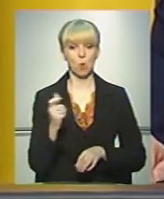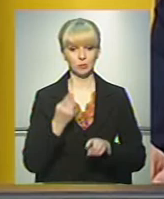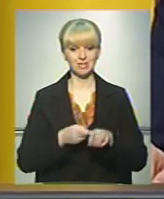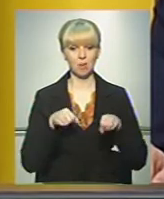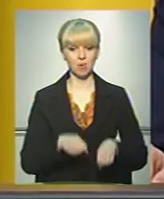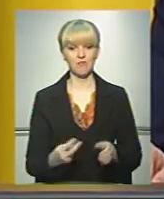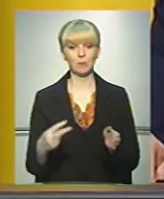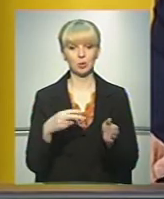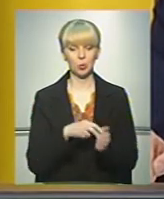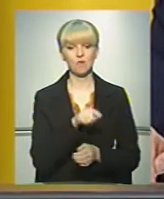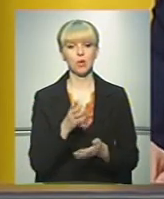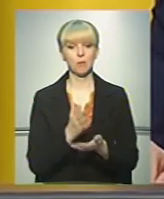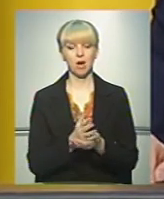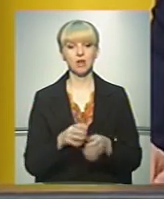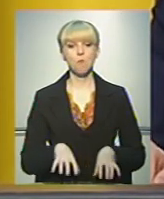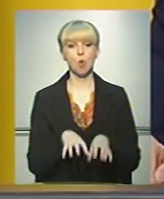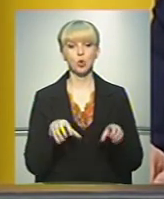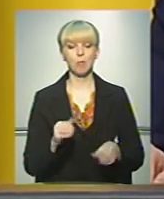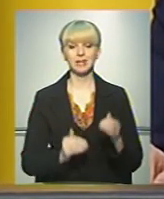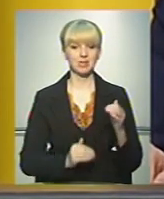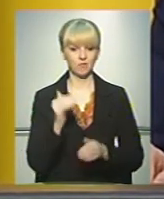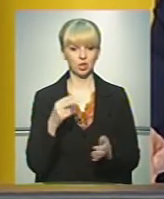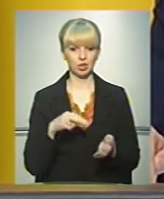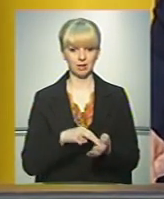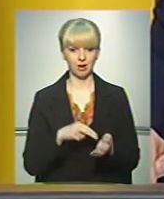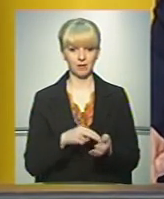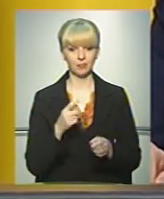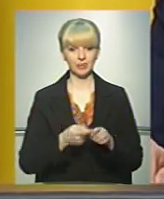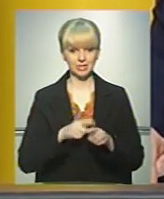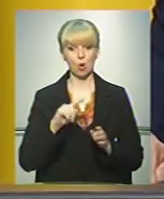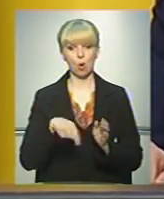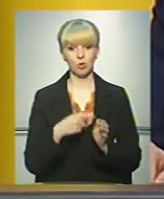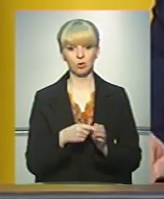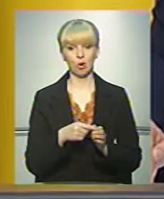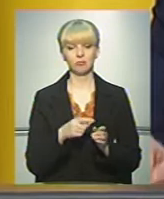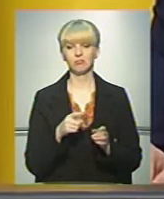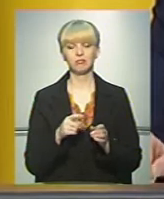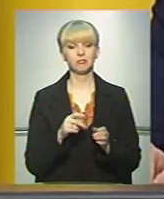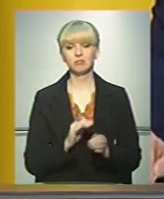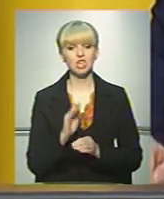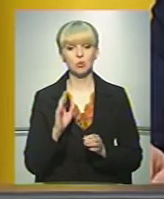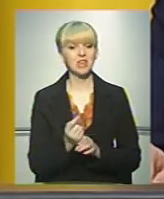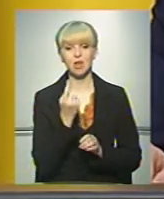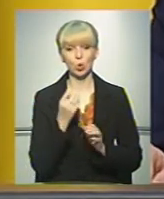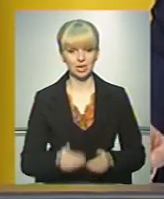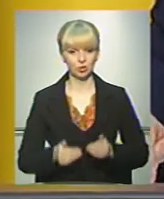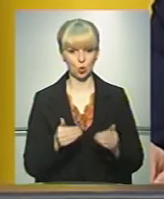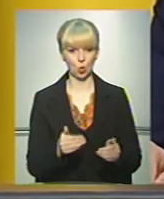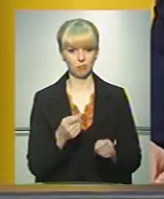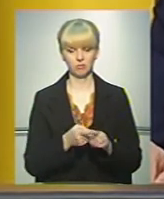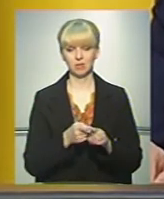правом підключення і вони мають монопольні завищені тарифи. І з цього питання не зрушилось ні на один крок.